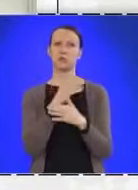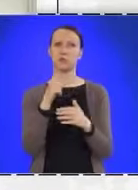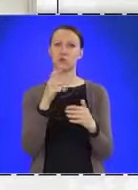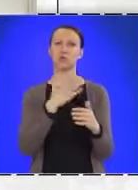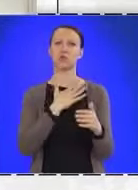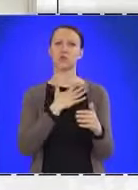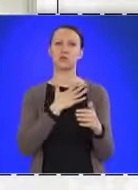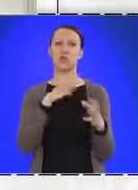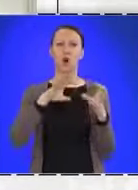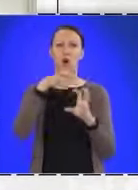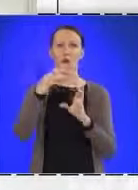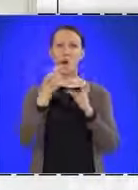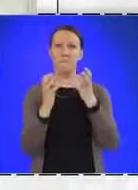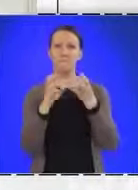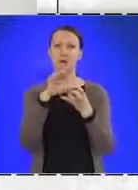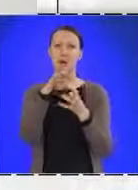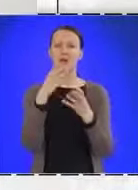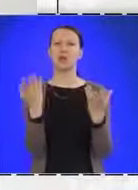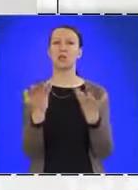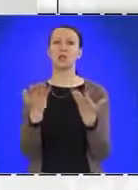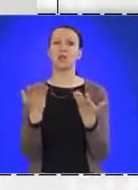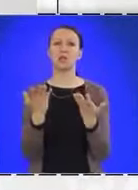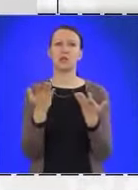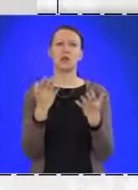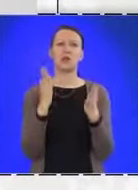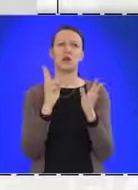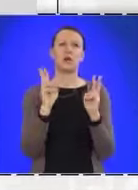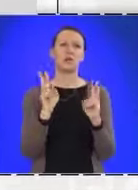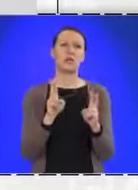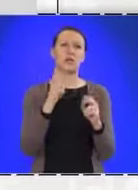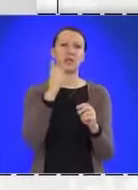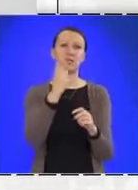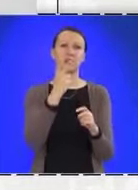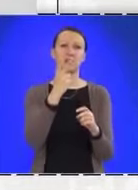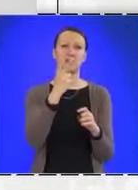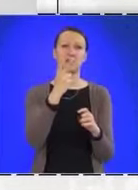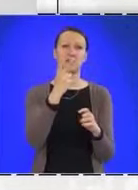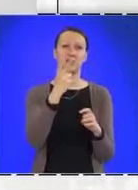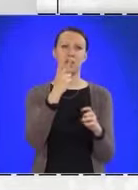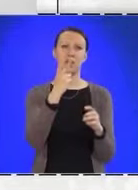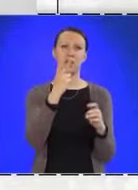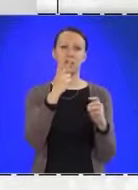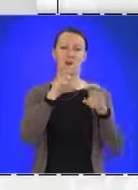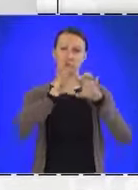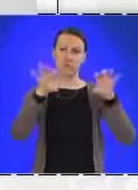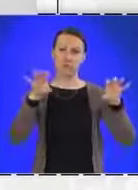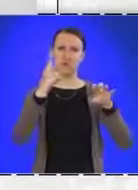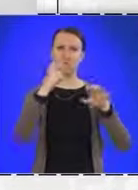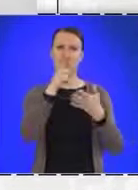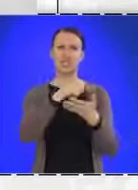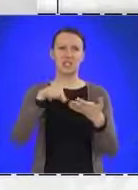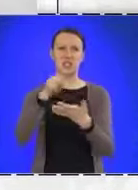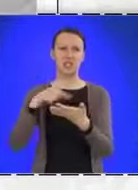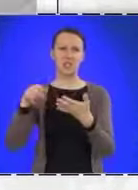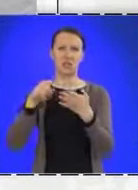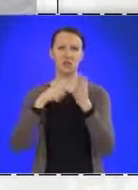Dragana Kružić sa svojim objektima gdje je u biti na neki način dva opusa predstavlja,